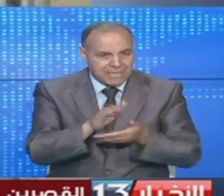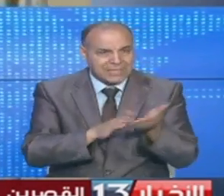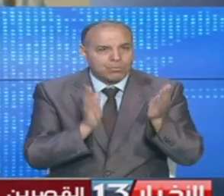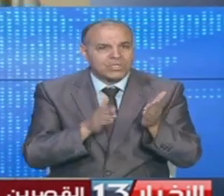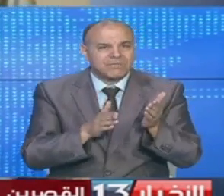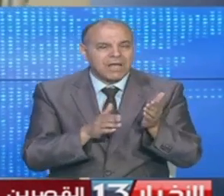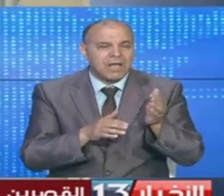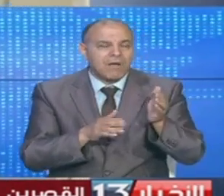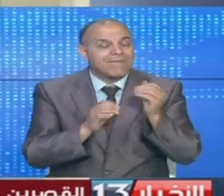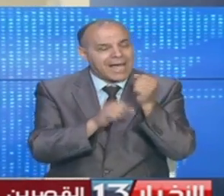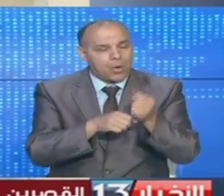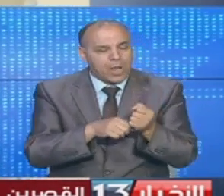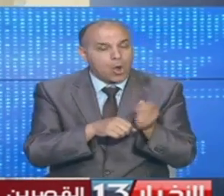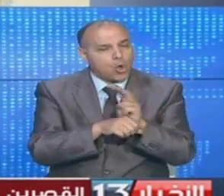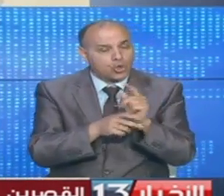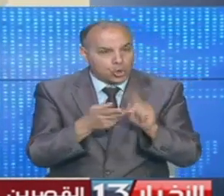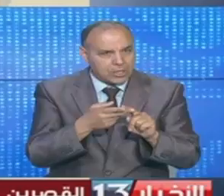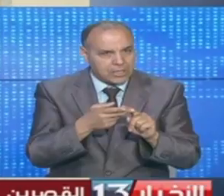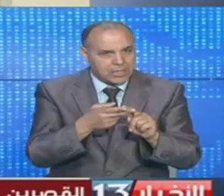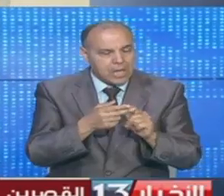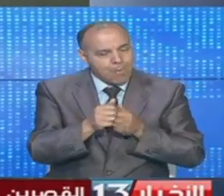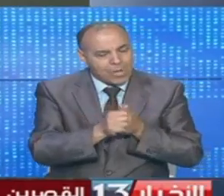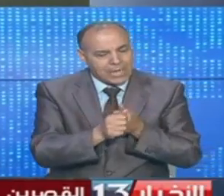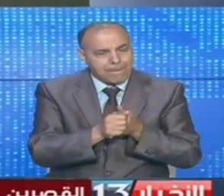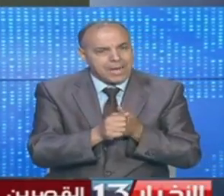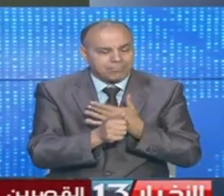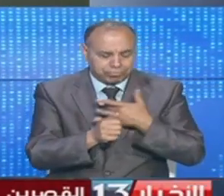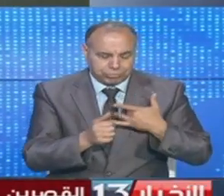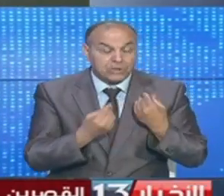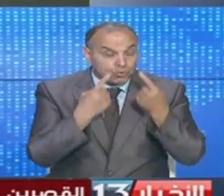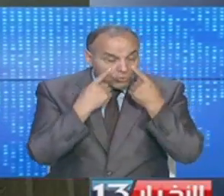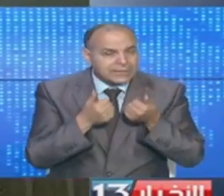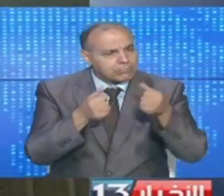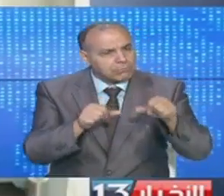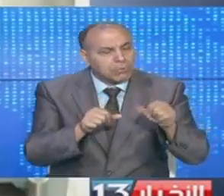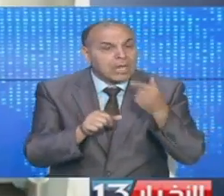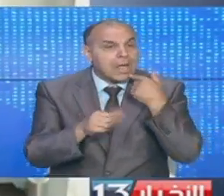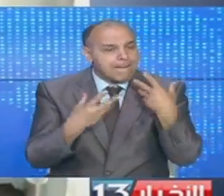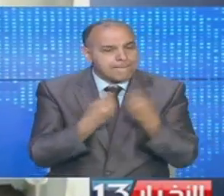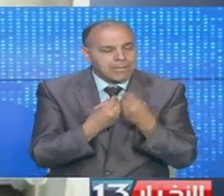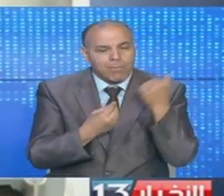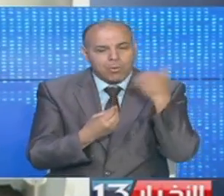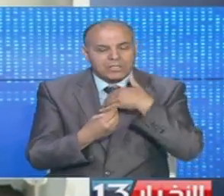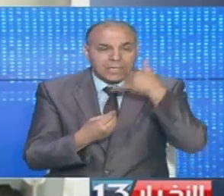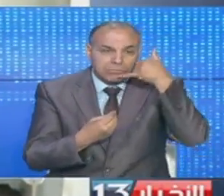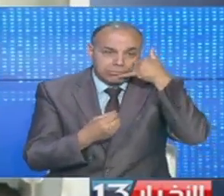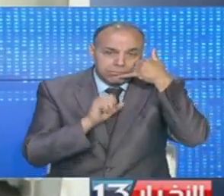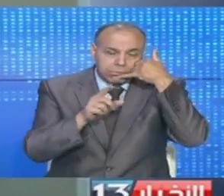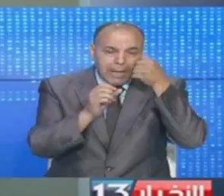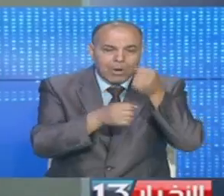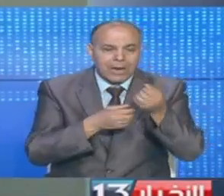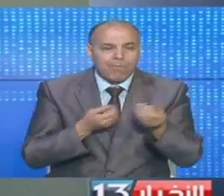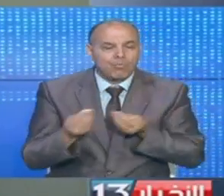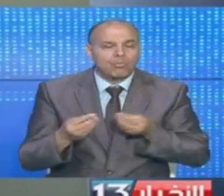مستشفى ابن الجزار بالقيروان لمزيد متابعة وضعهم الصحي. وينضم معنا مباشرة من القيروان